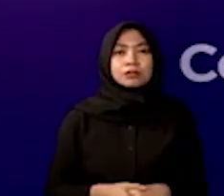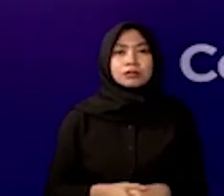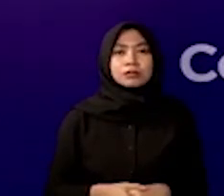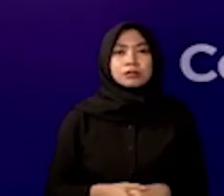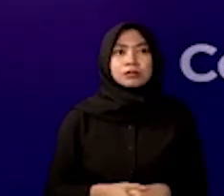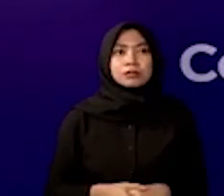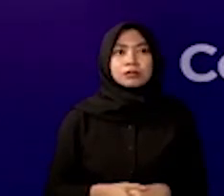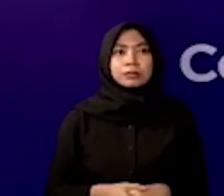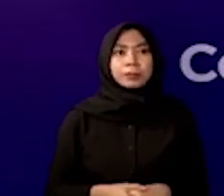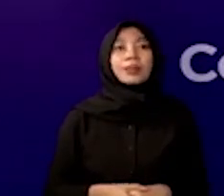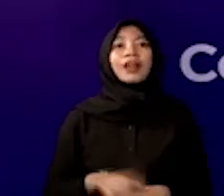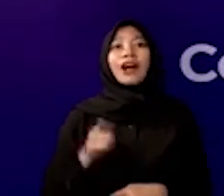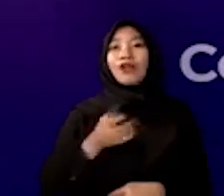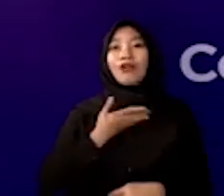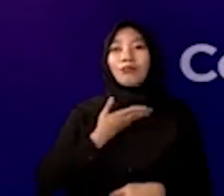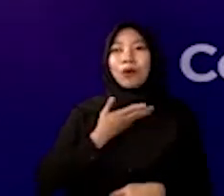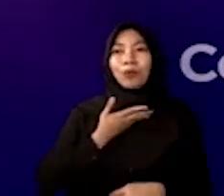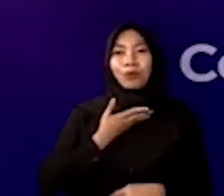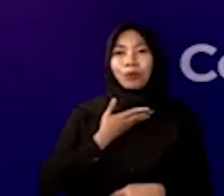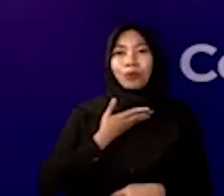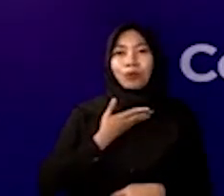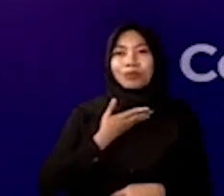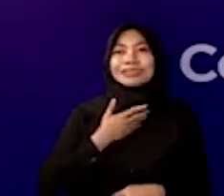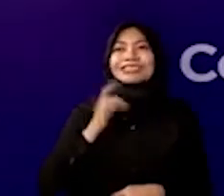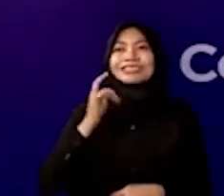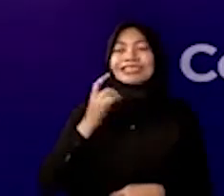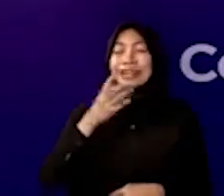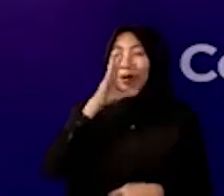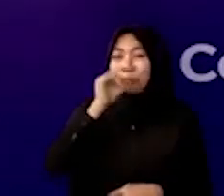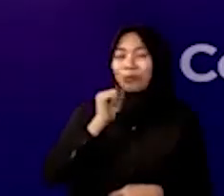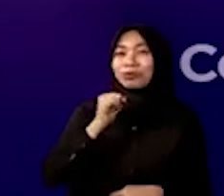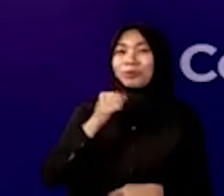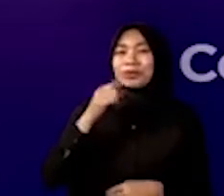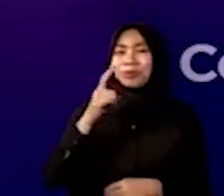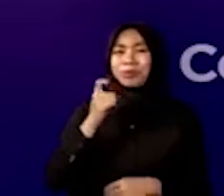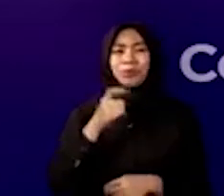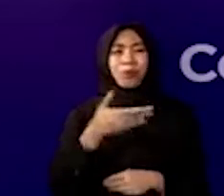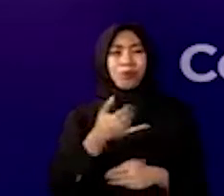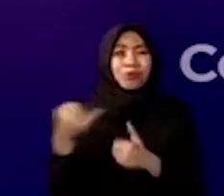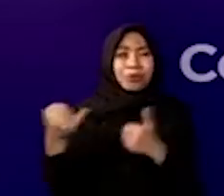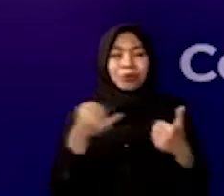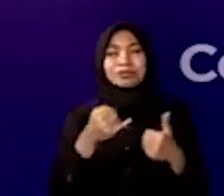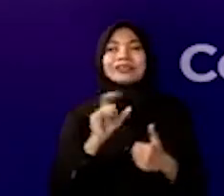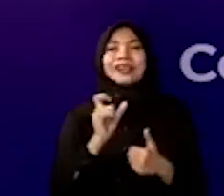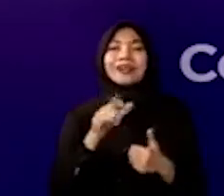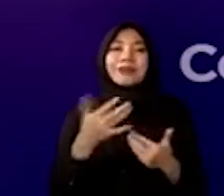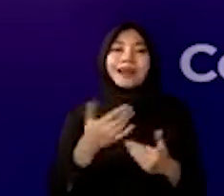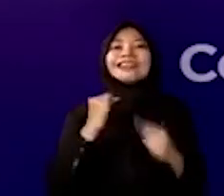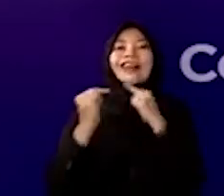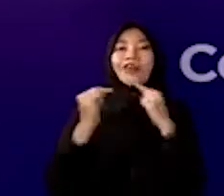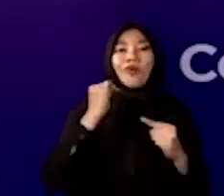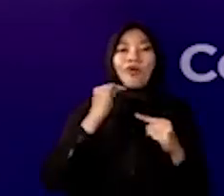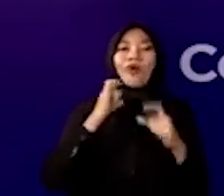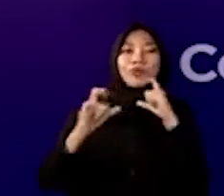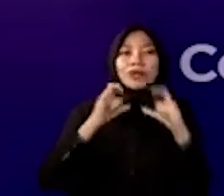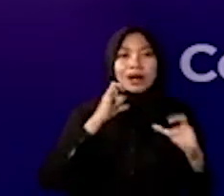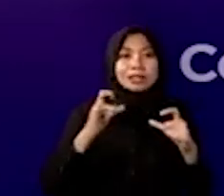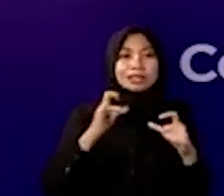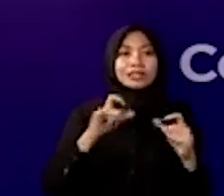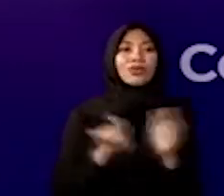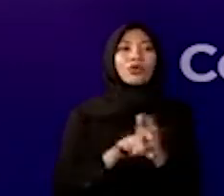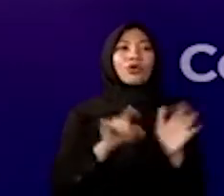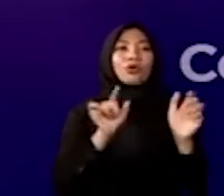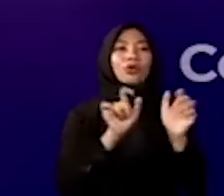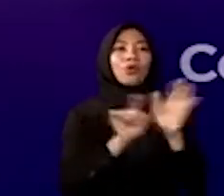dilakukan dengan berkomunikasi dengan dialog dan EE saluran-saluran sudah ada termasuk untuk Cipta